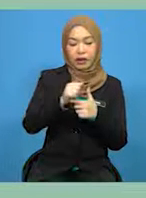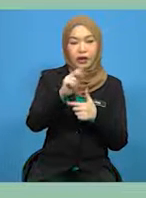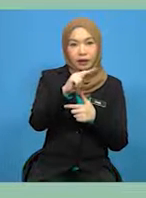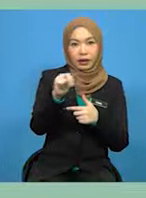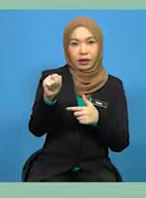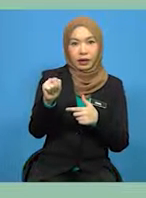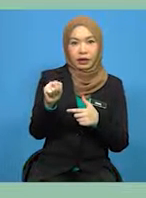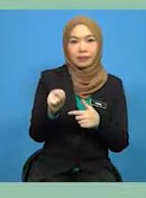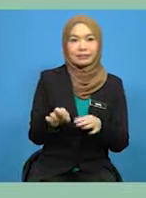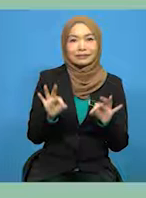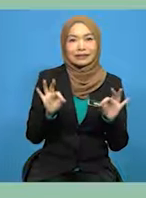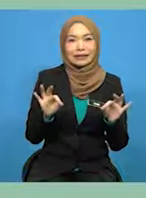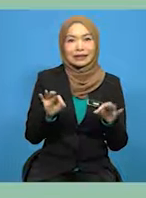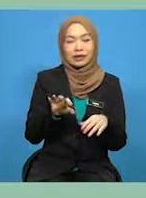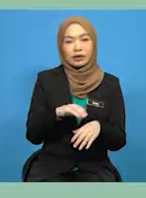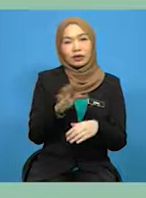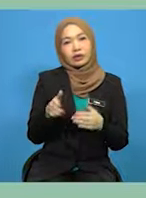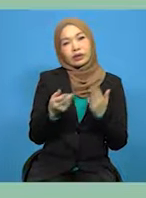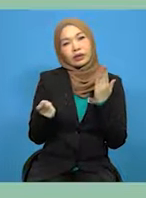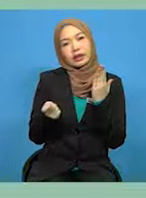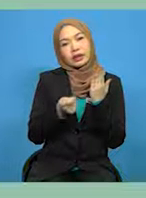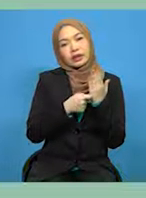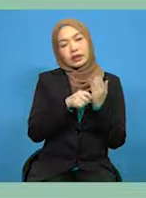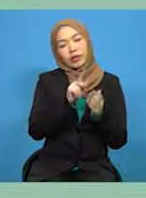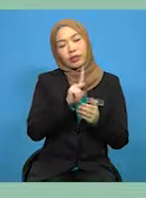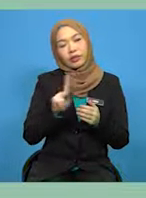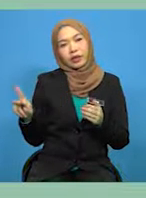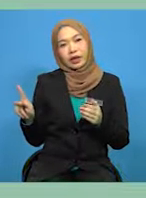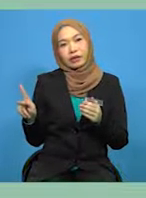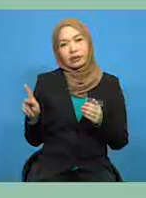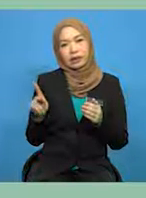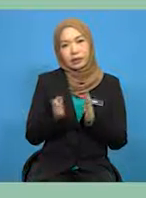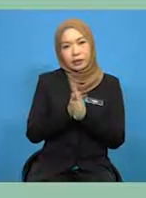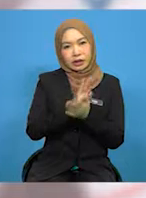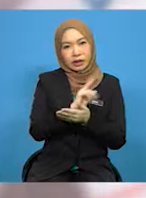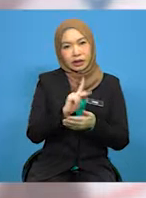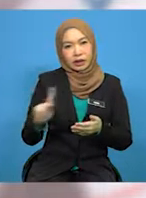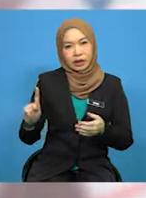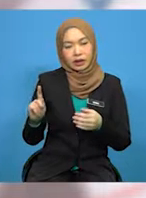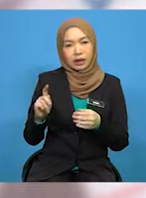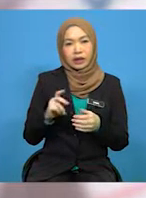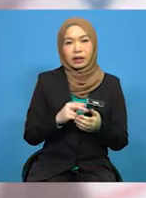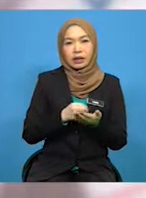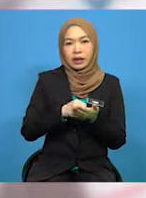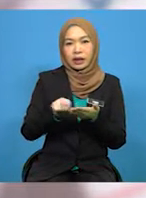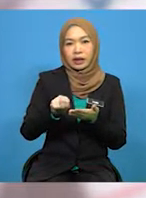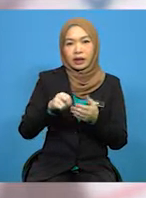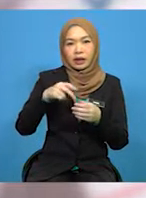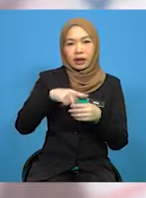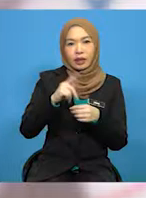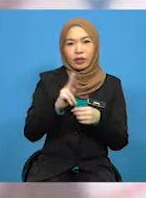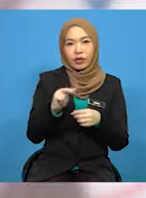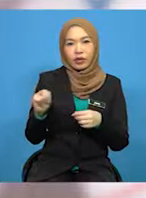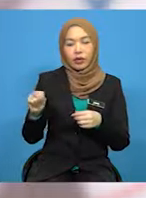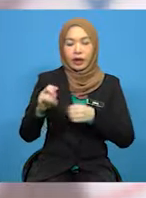dicampurkan, ini akan menyebabkan nilai keluaran negara yang diperolehi melebihi nilai